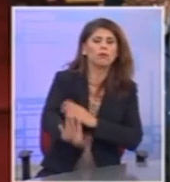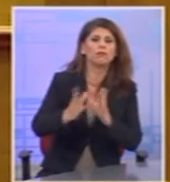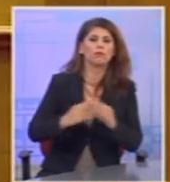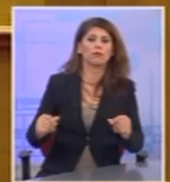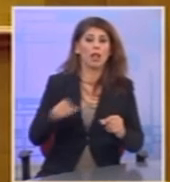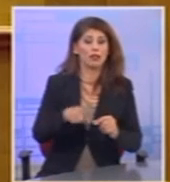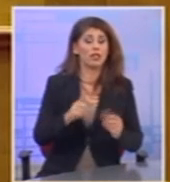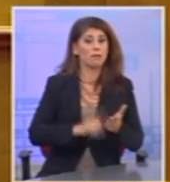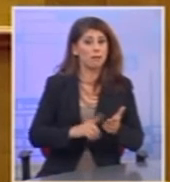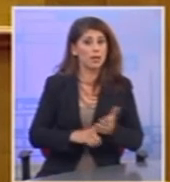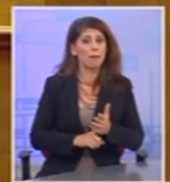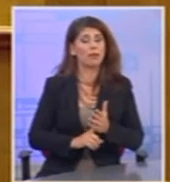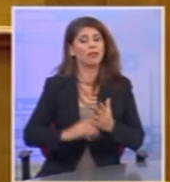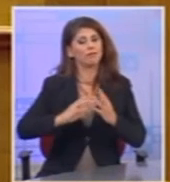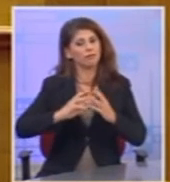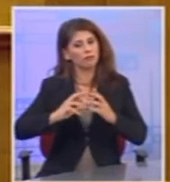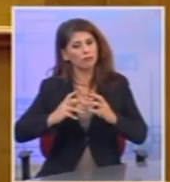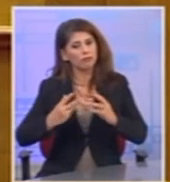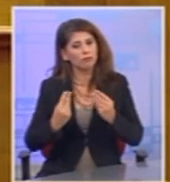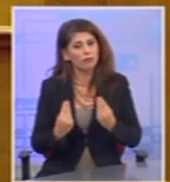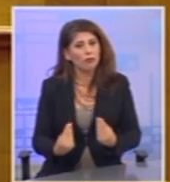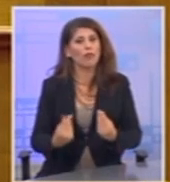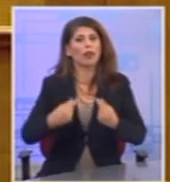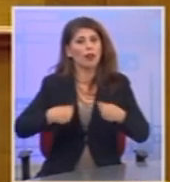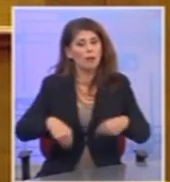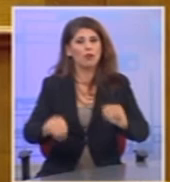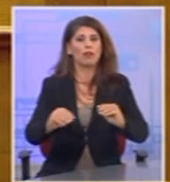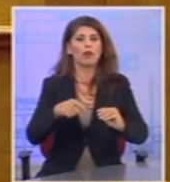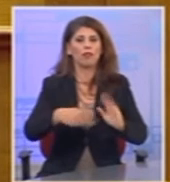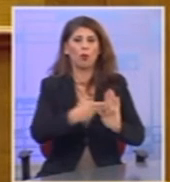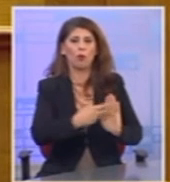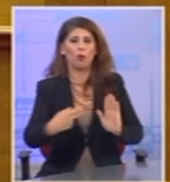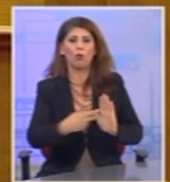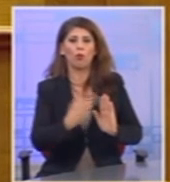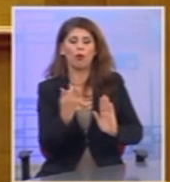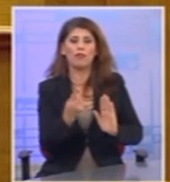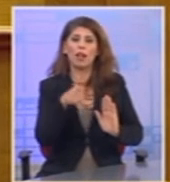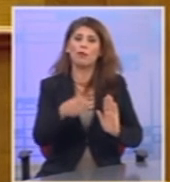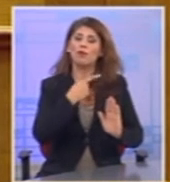αποκρατικοποιηθούν, να σωθούν, απομυζούν πολύτιμους πόρους από αυτούς που τους έχουν ανάγκη.